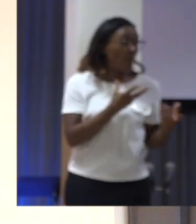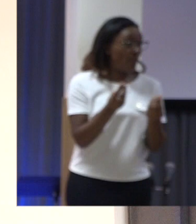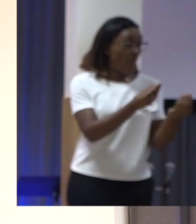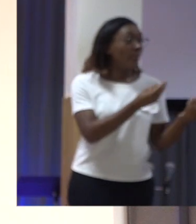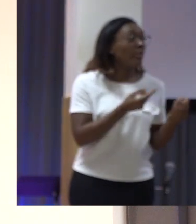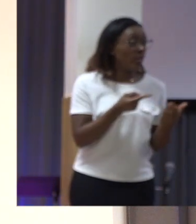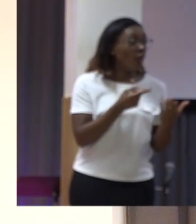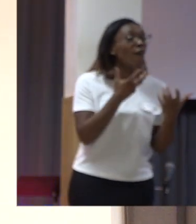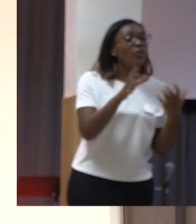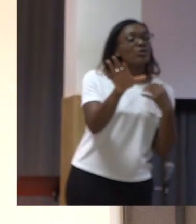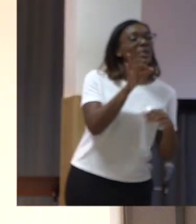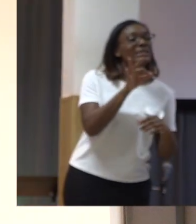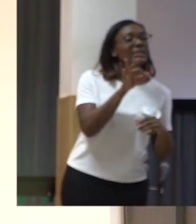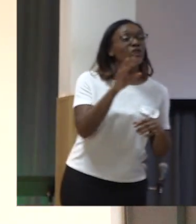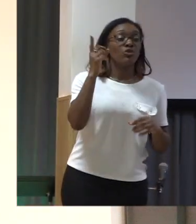au peuple son mauvais choix.